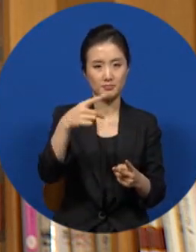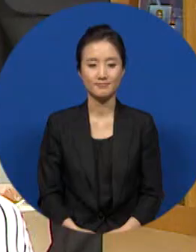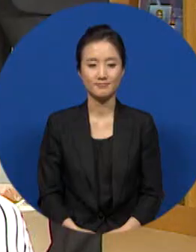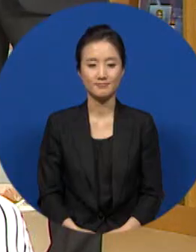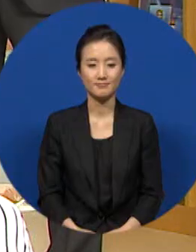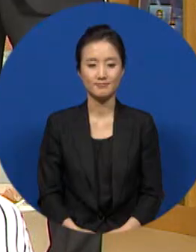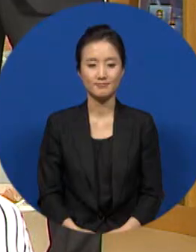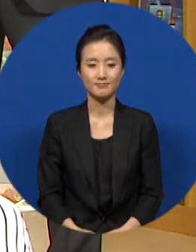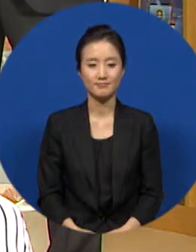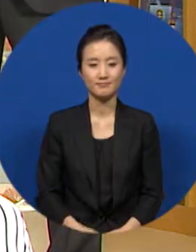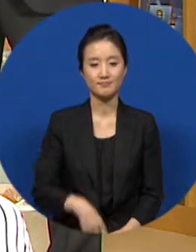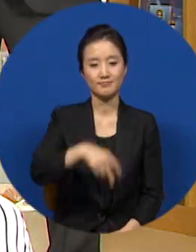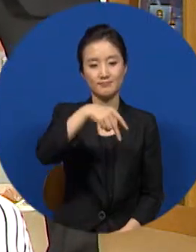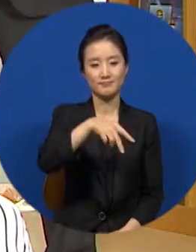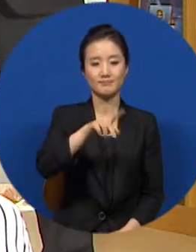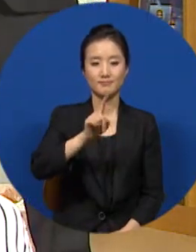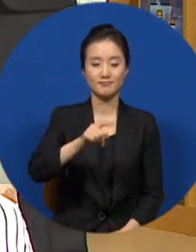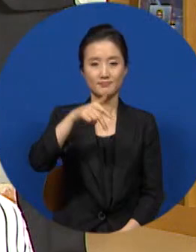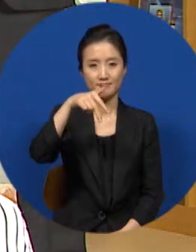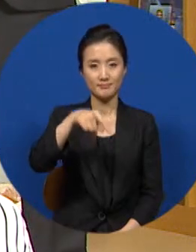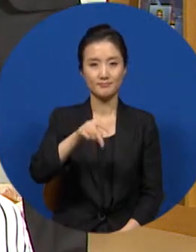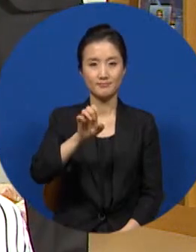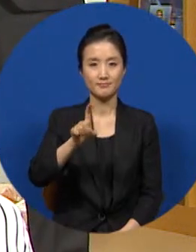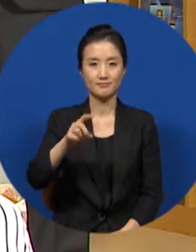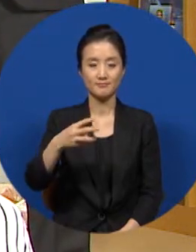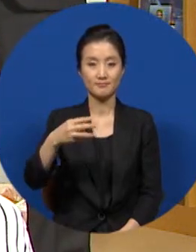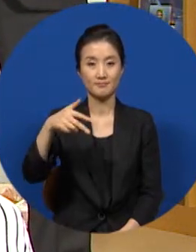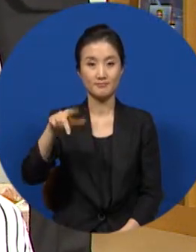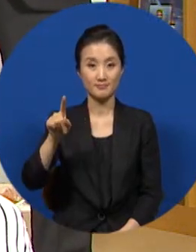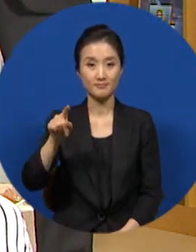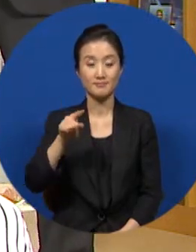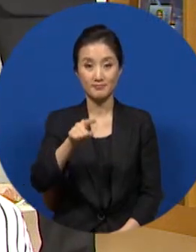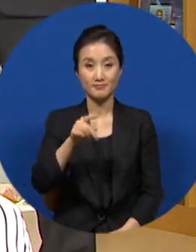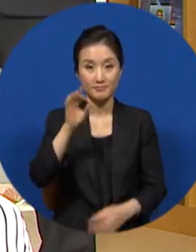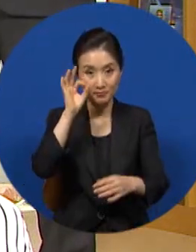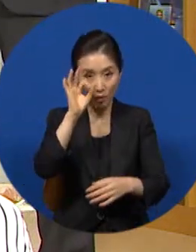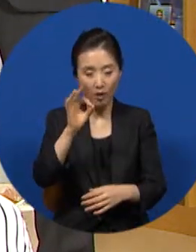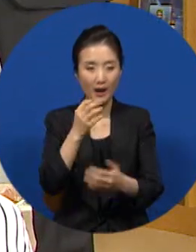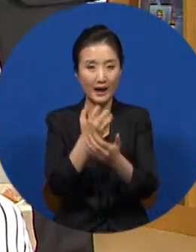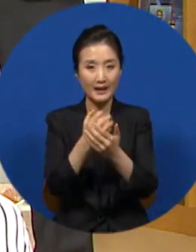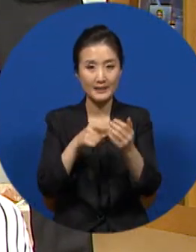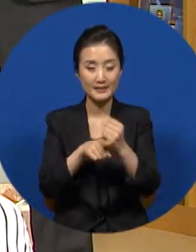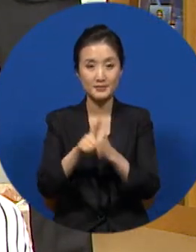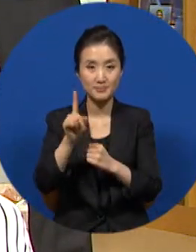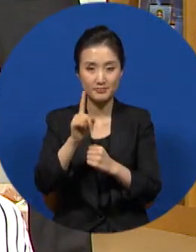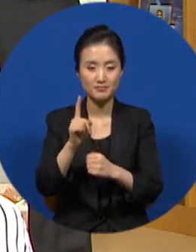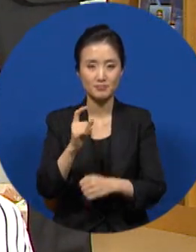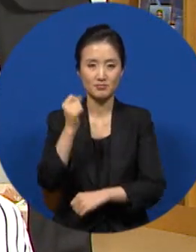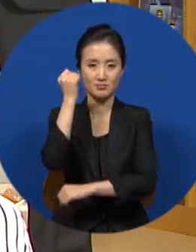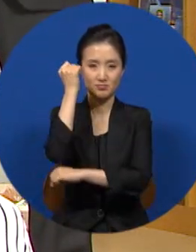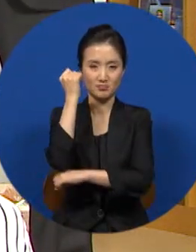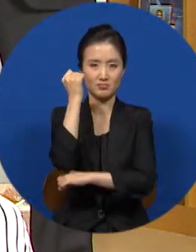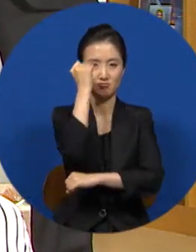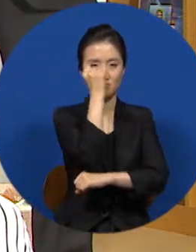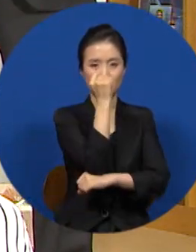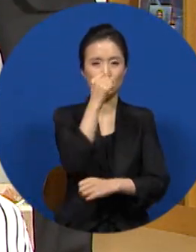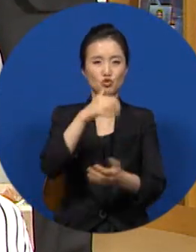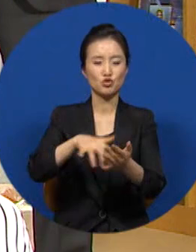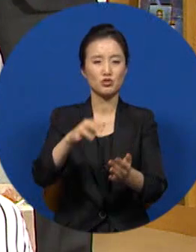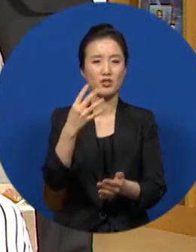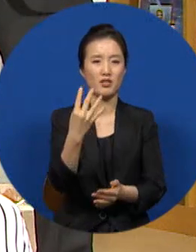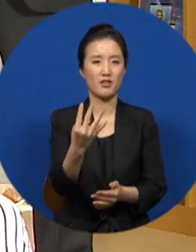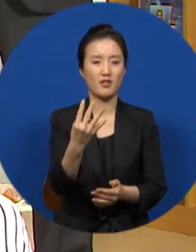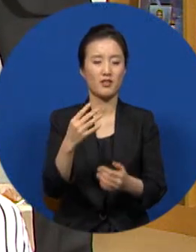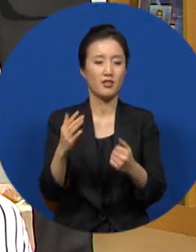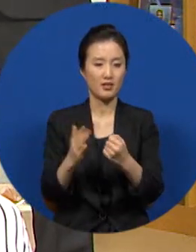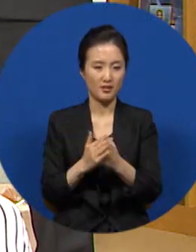하게 됩니다. 사주팔자는 기둥이 네 개라고 사주예요. 기둥 주자거든. 그리고 천관과 지지를 아래쪽에 배치를